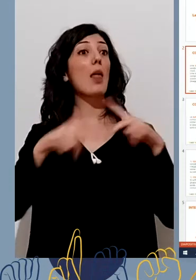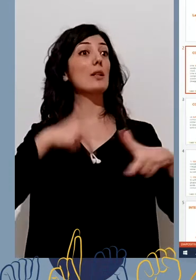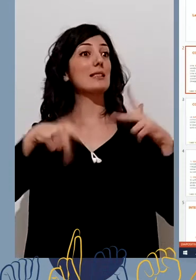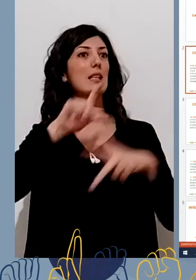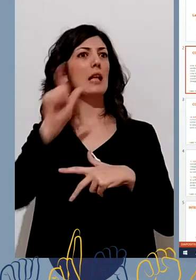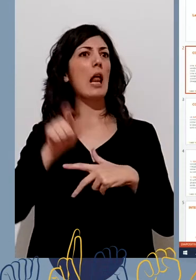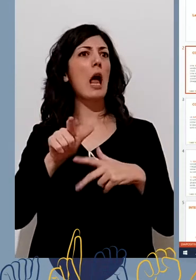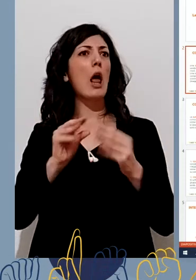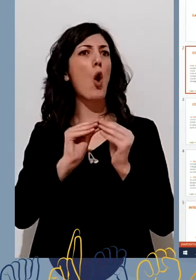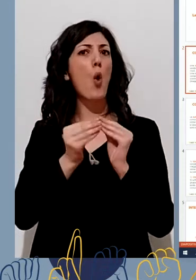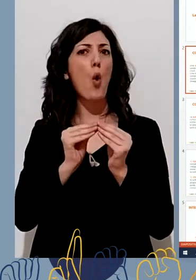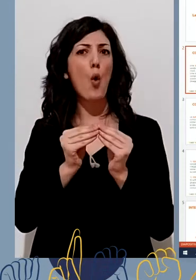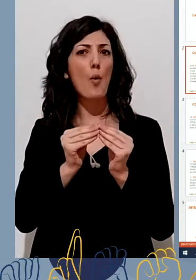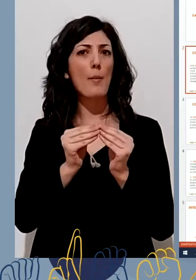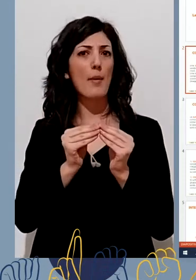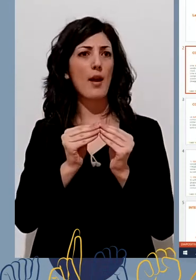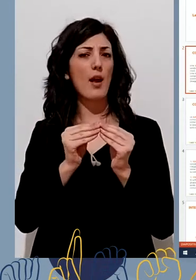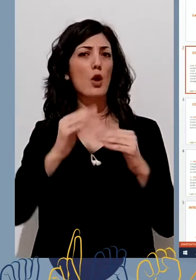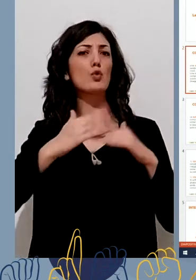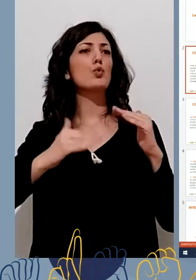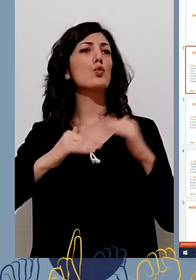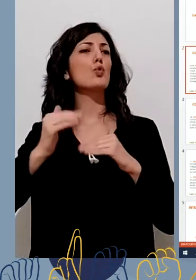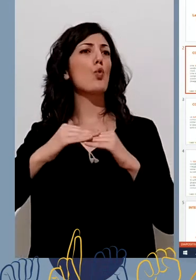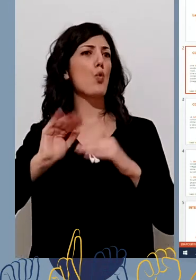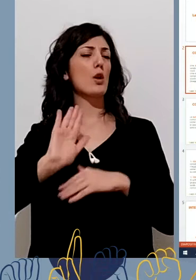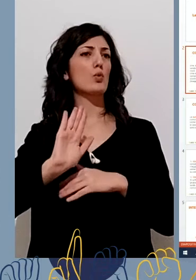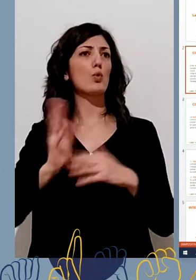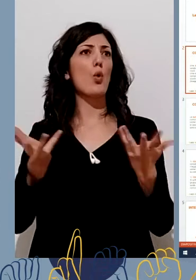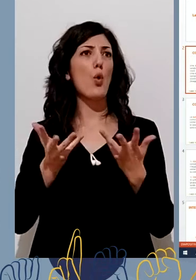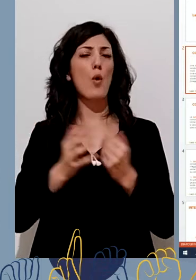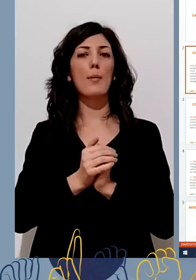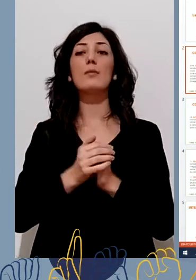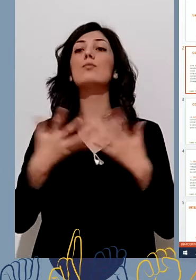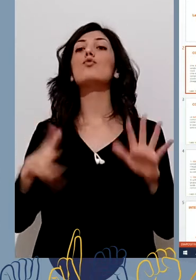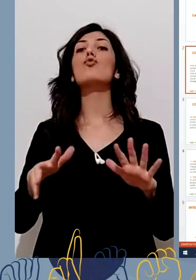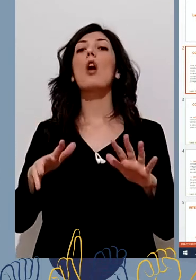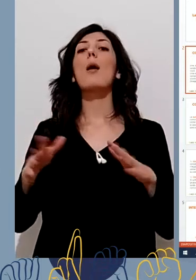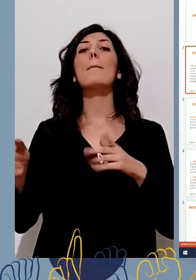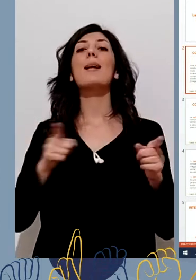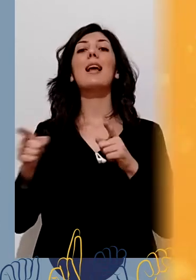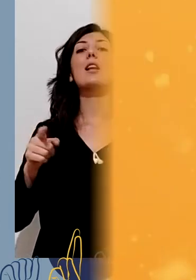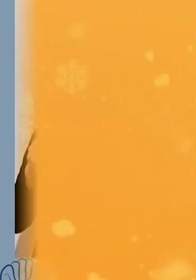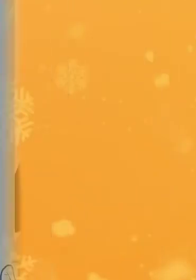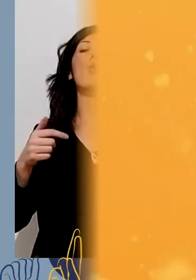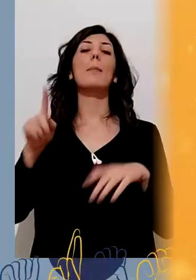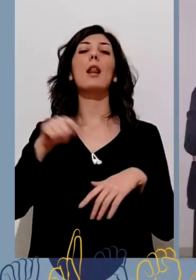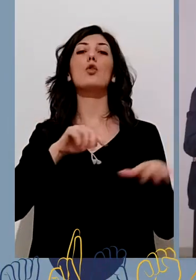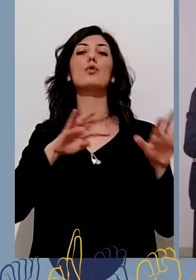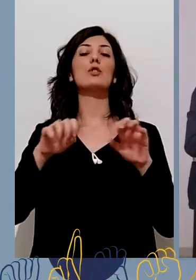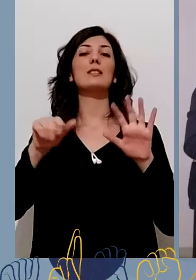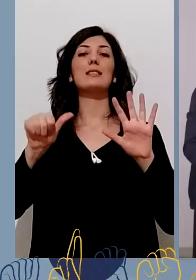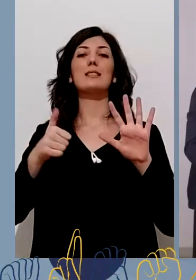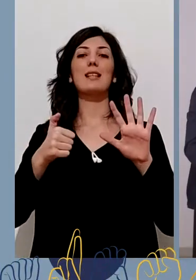italiana è stata scoperta, dicevamo, negli anni 60, no, un americano, William Stock,